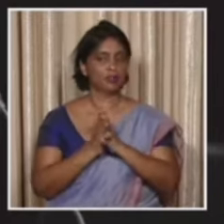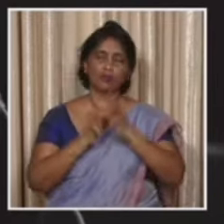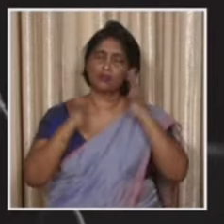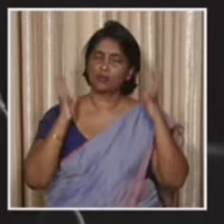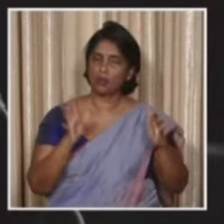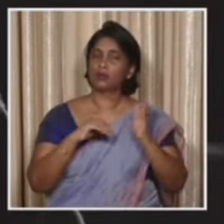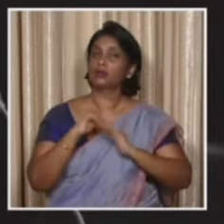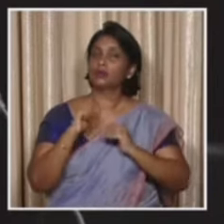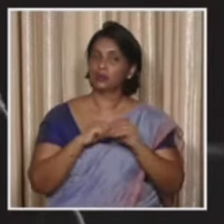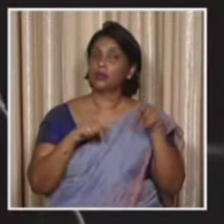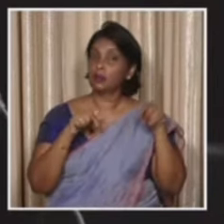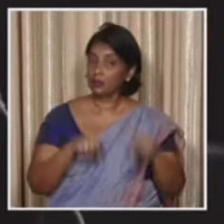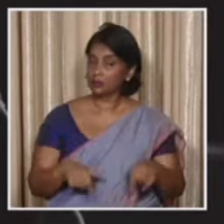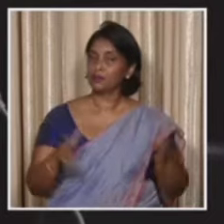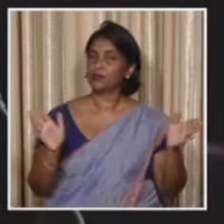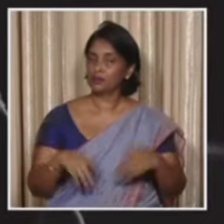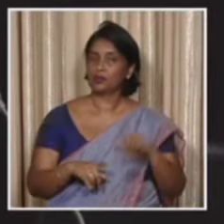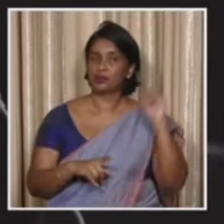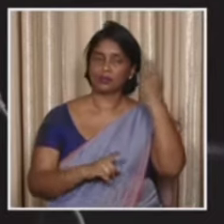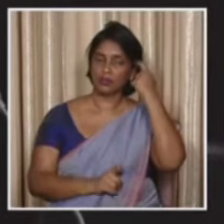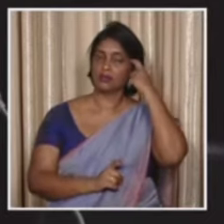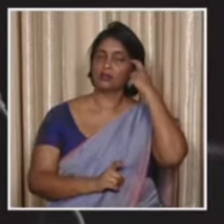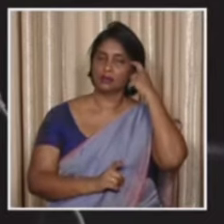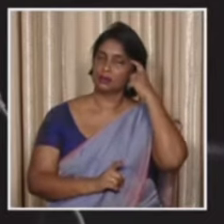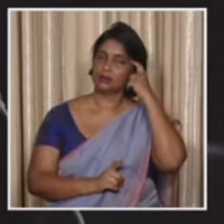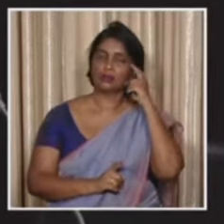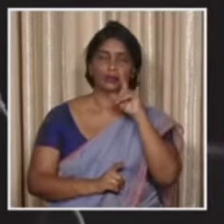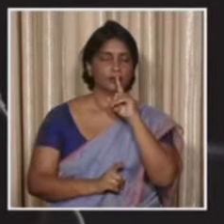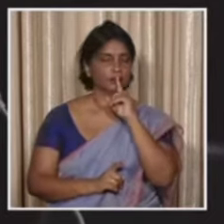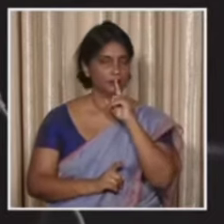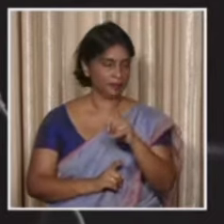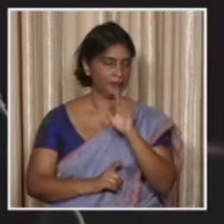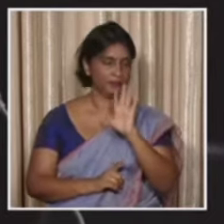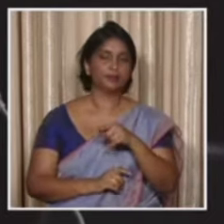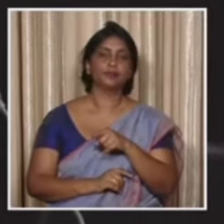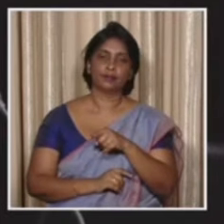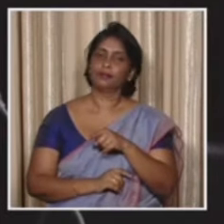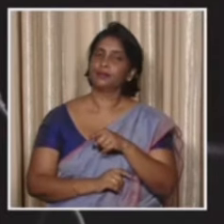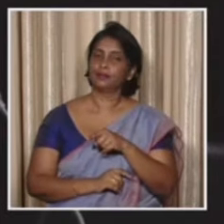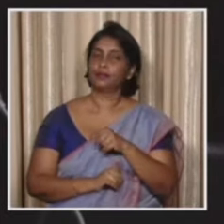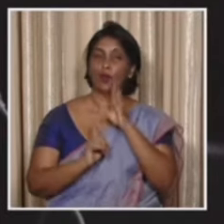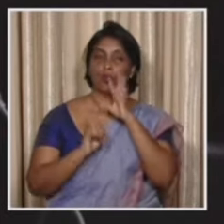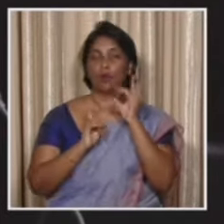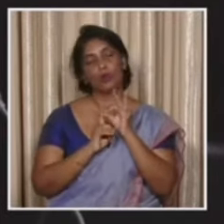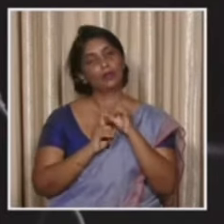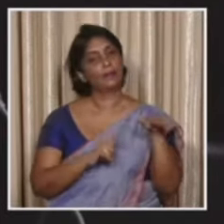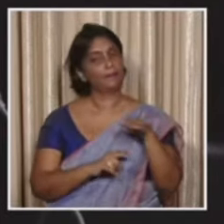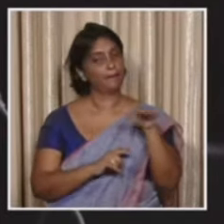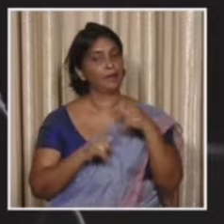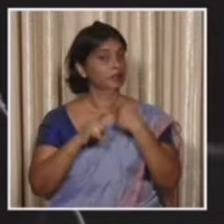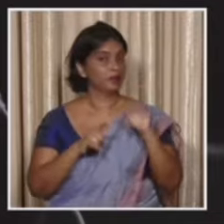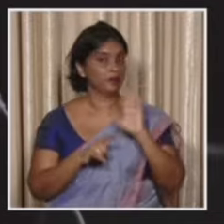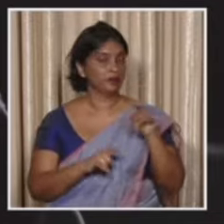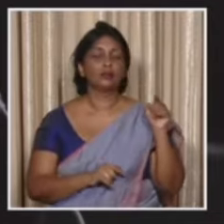விஷால காரியபார தனட்டத் கௌருத் மதக்கரண தியாக்கட்டியட்ட புத்தலமா பிரதேசே